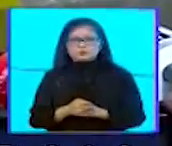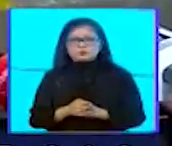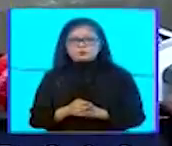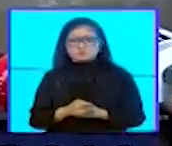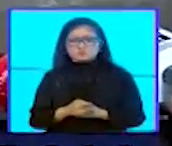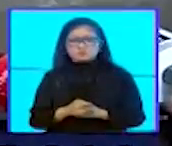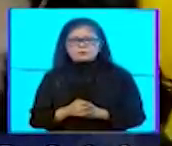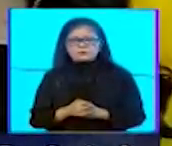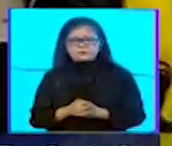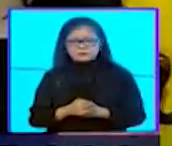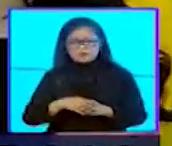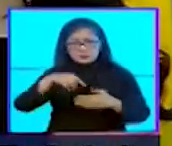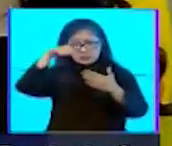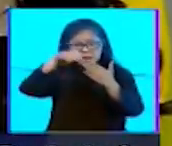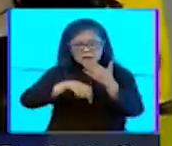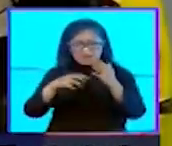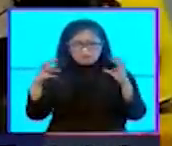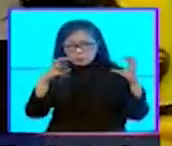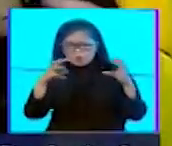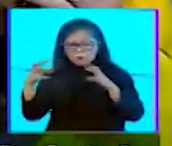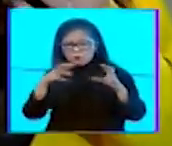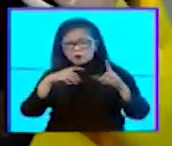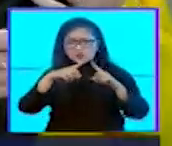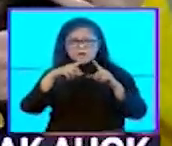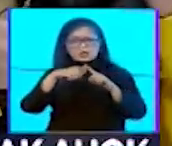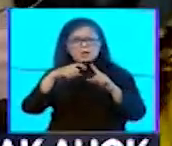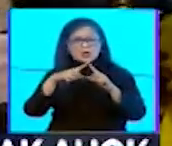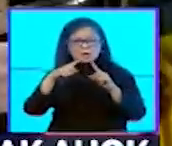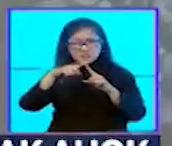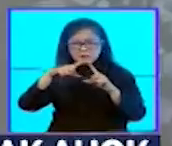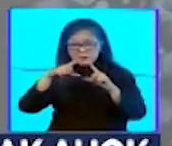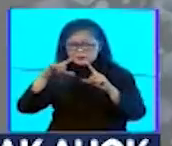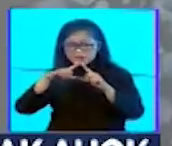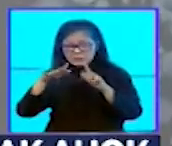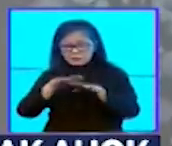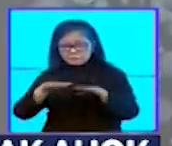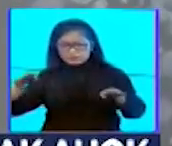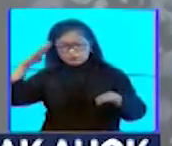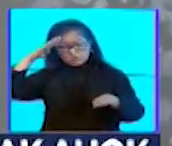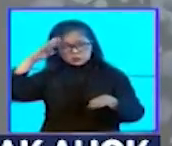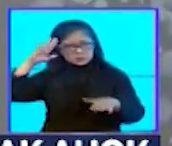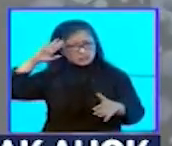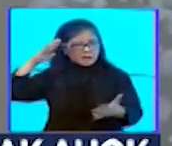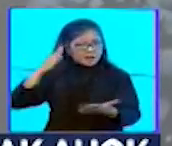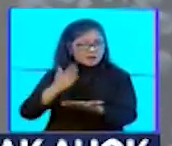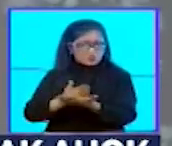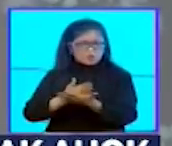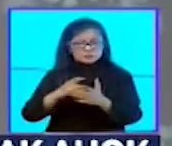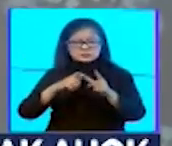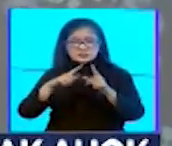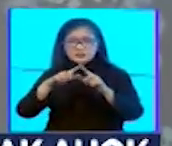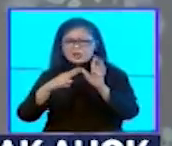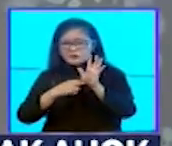Polisi terus mendalami perseteruan selebgram Ayu Thalia dengan putra sulung Basuki Cahaya Purnama, Nicholas Sean Purnama.